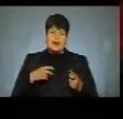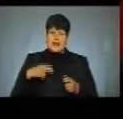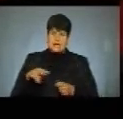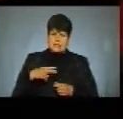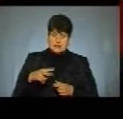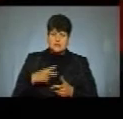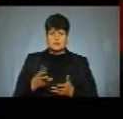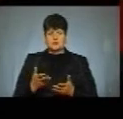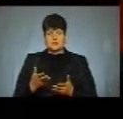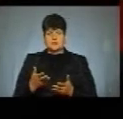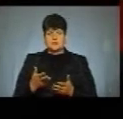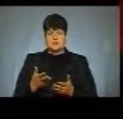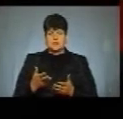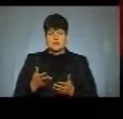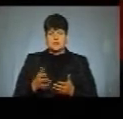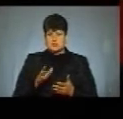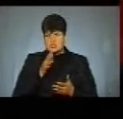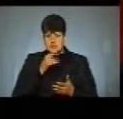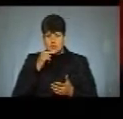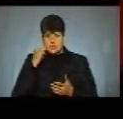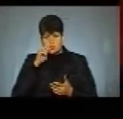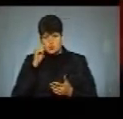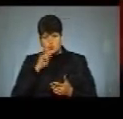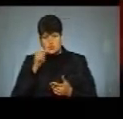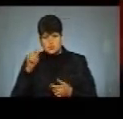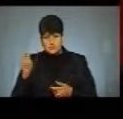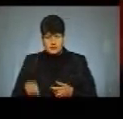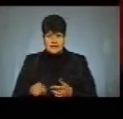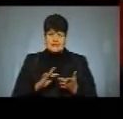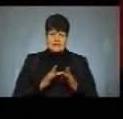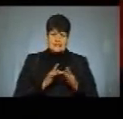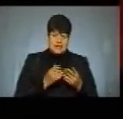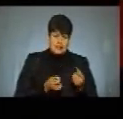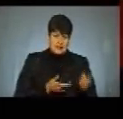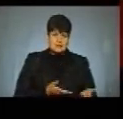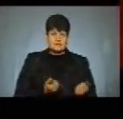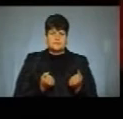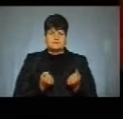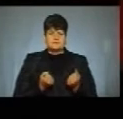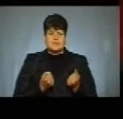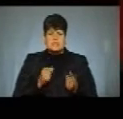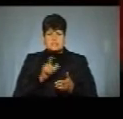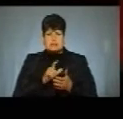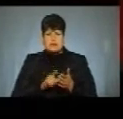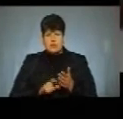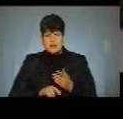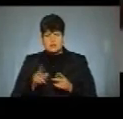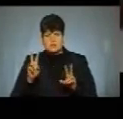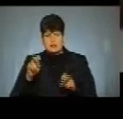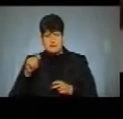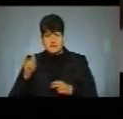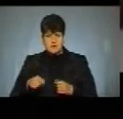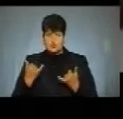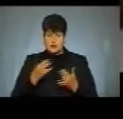літературних видань часів російсько-української війни, з інтернет-джерел, з поезії на тему війни. Сьогодні